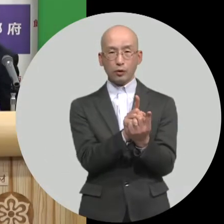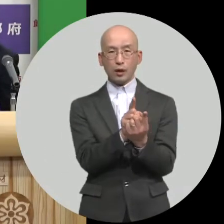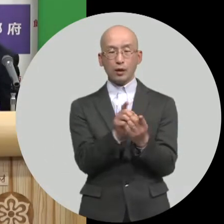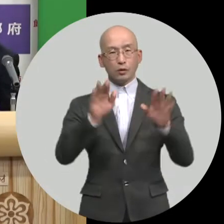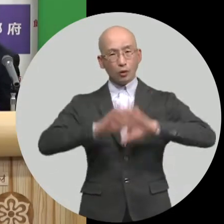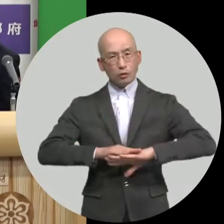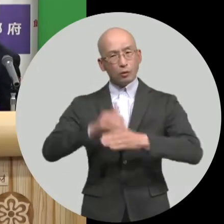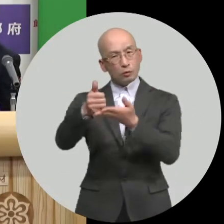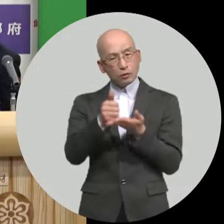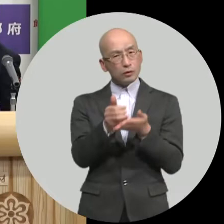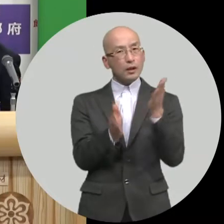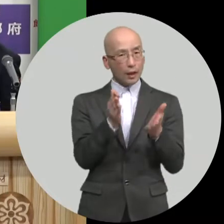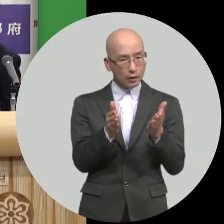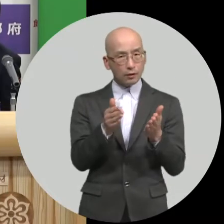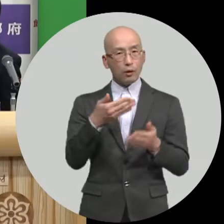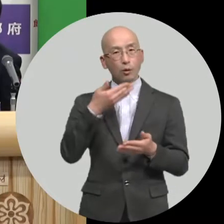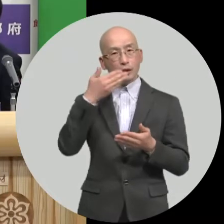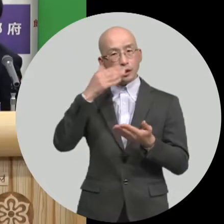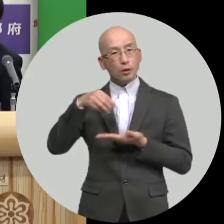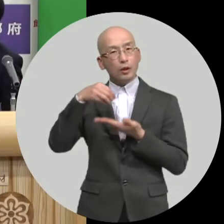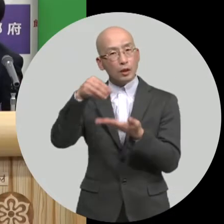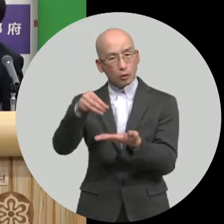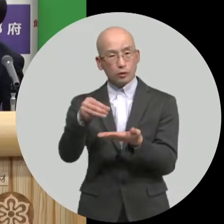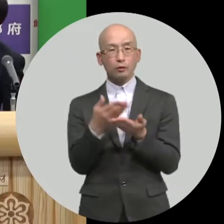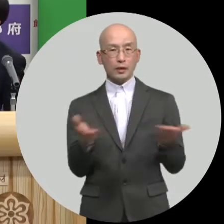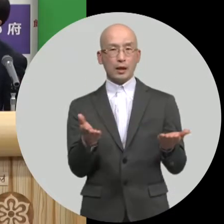から酒類を提供する飲食店等ということで、